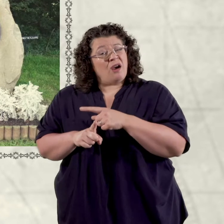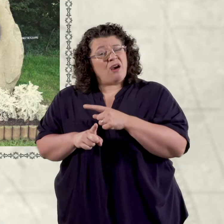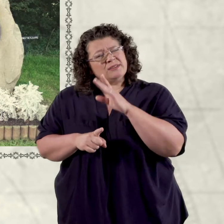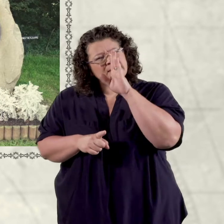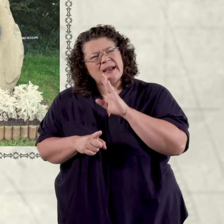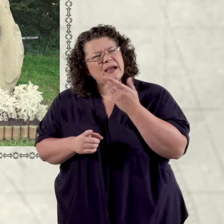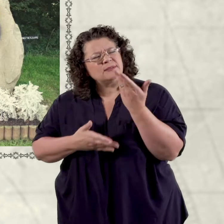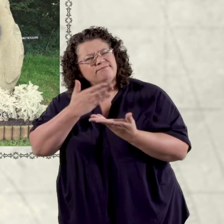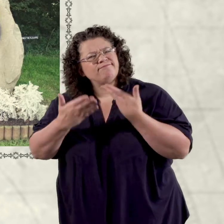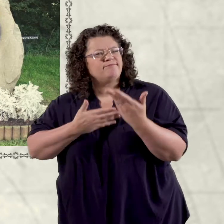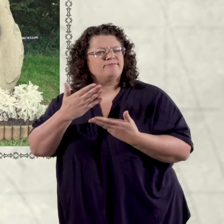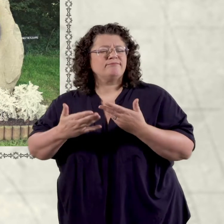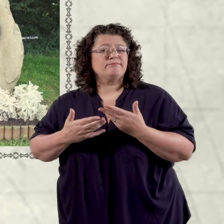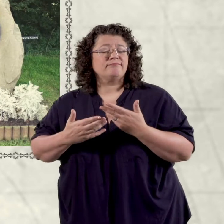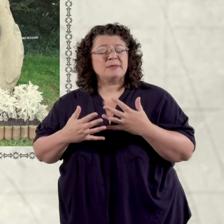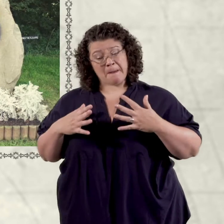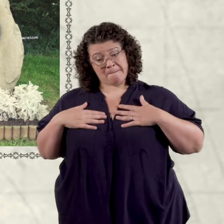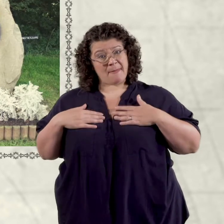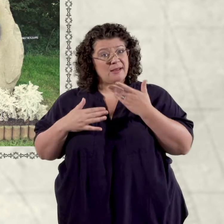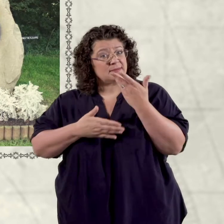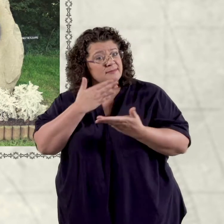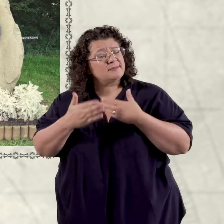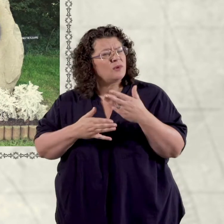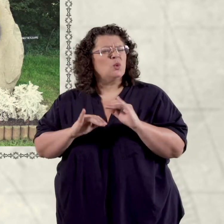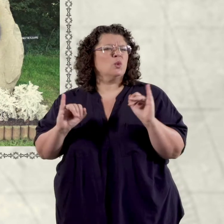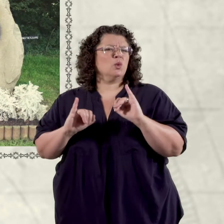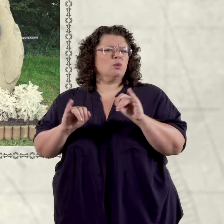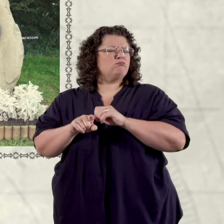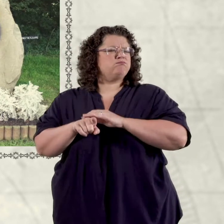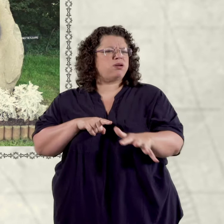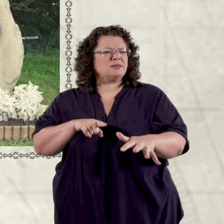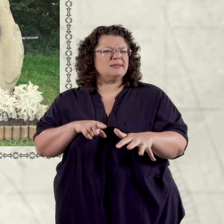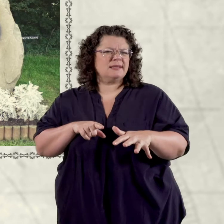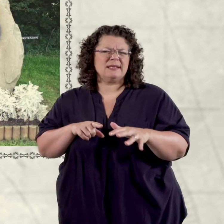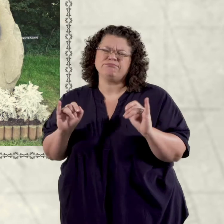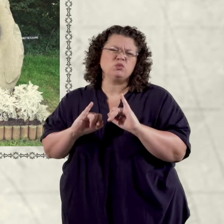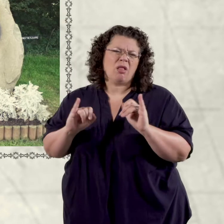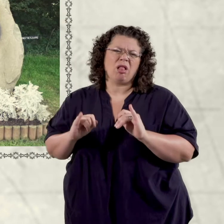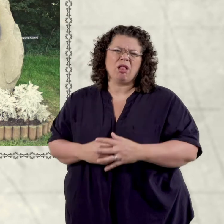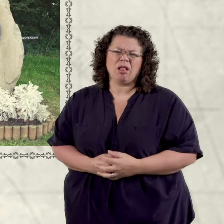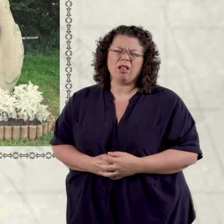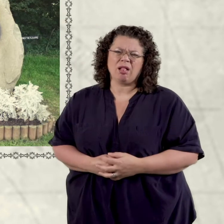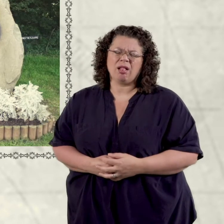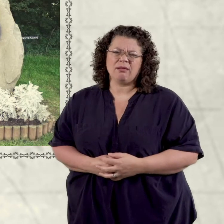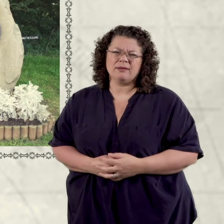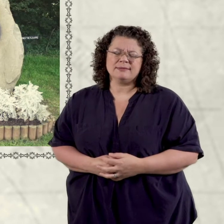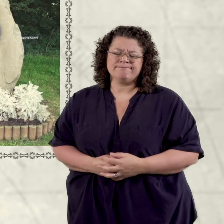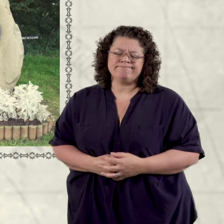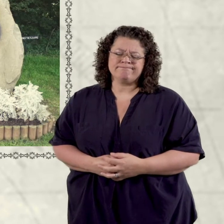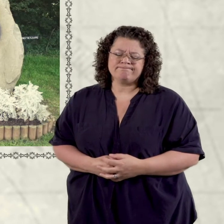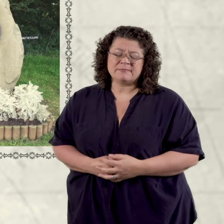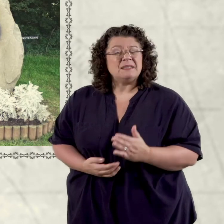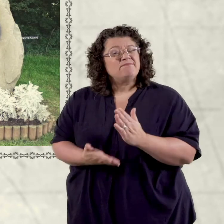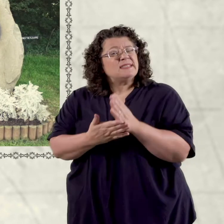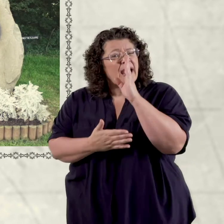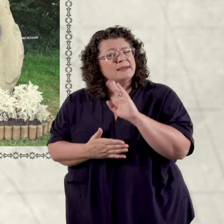Stori drist ydy stori Gwenllian. A stori weidlyd ydy fy stori I. Stori